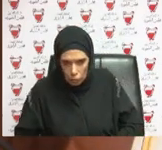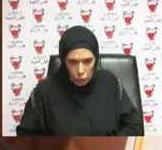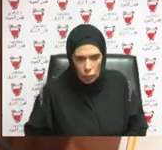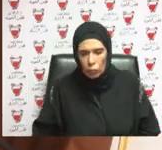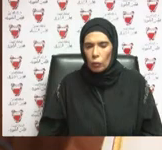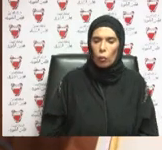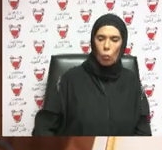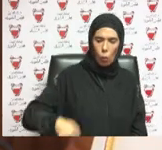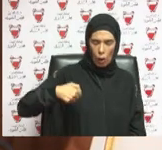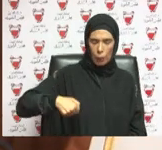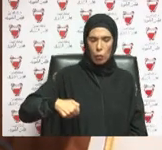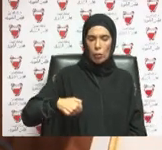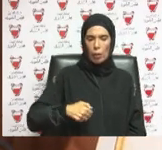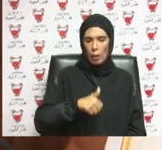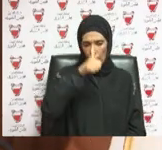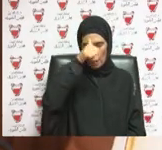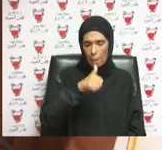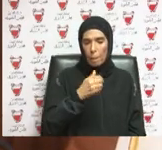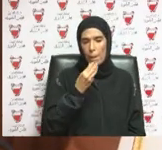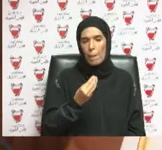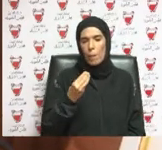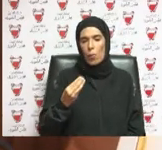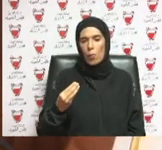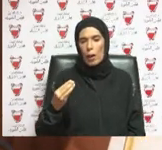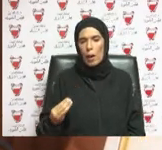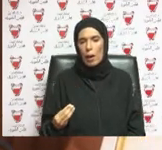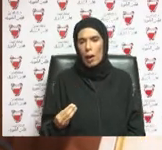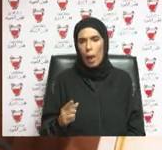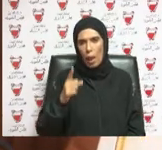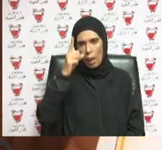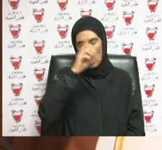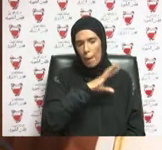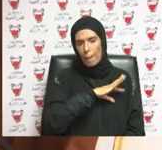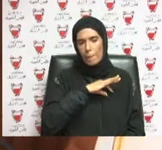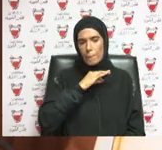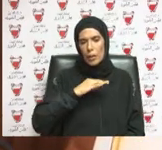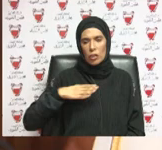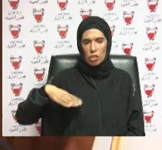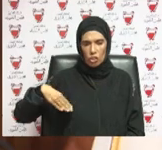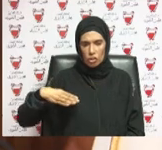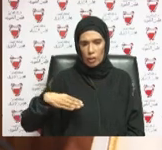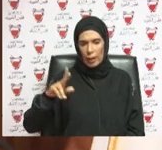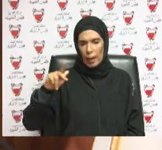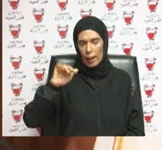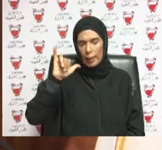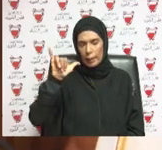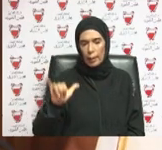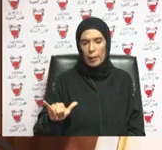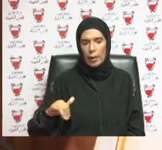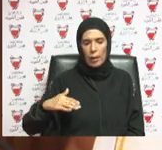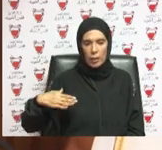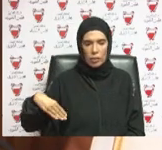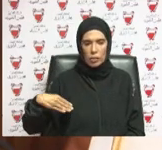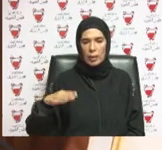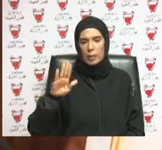ونعزي أنجال المرحوم سمو الشيخ علي وسمو الشيخ